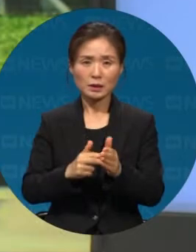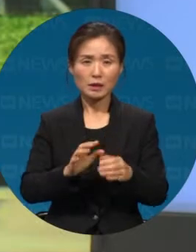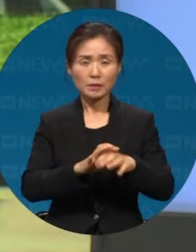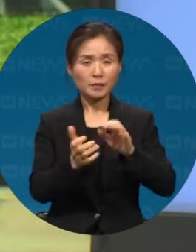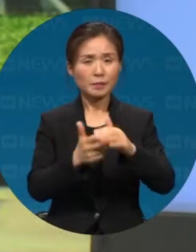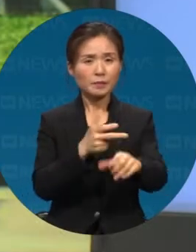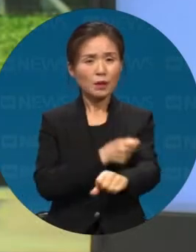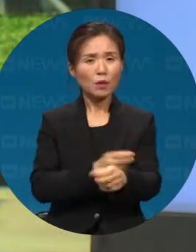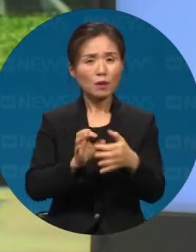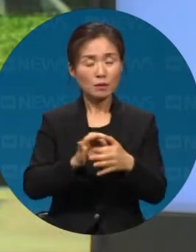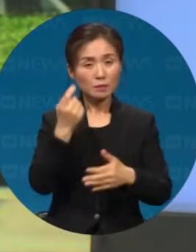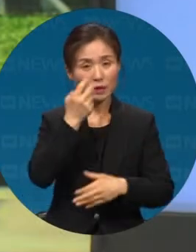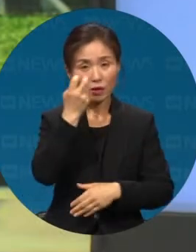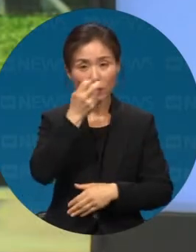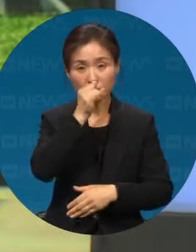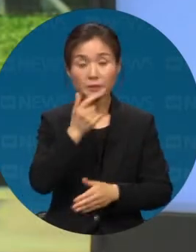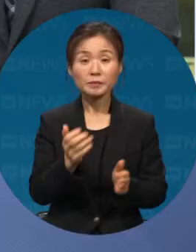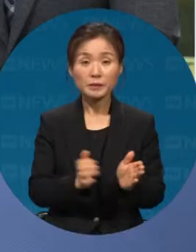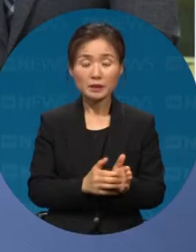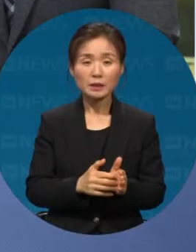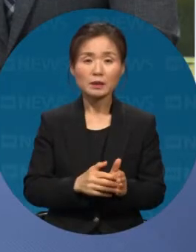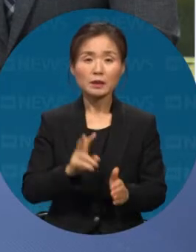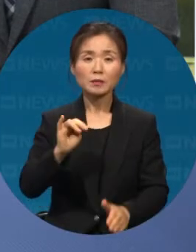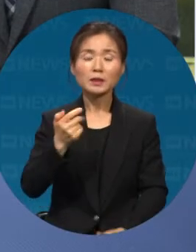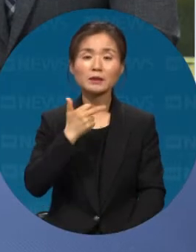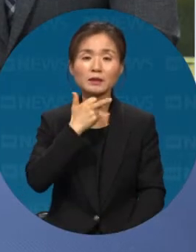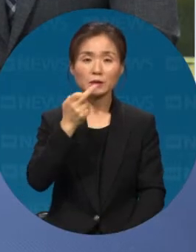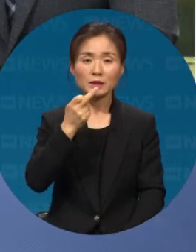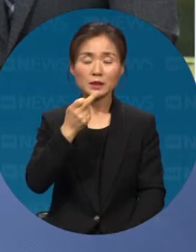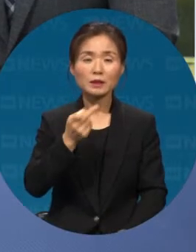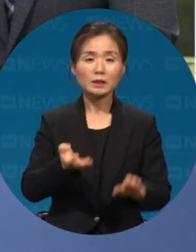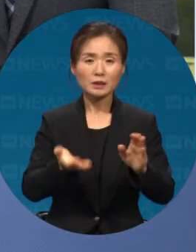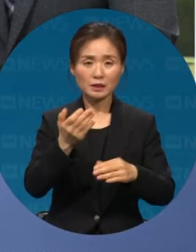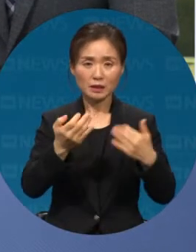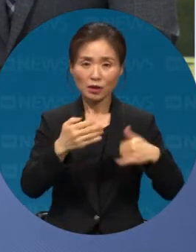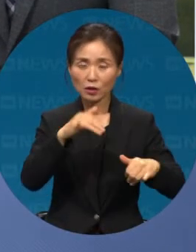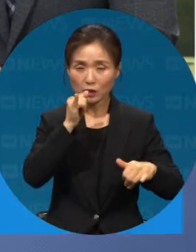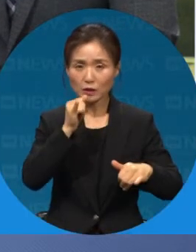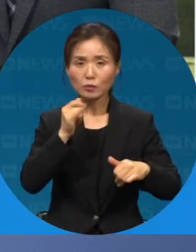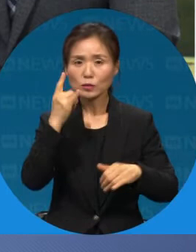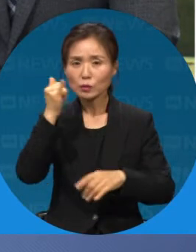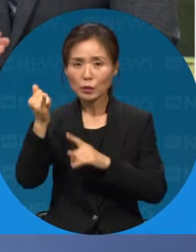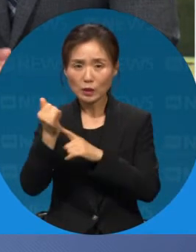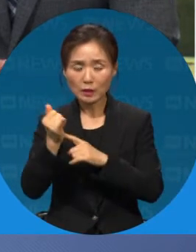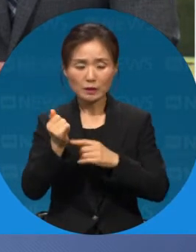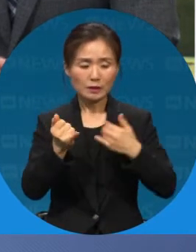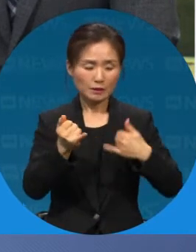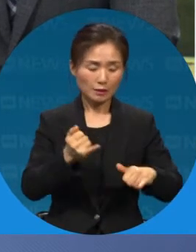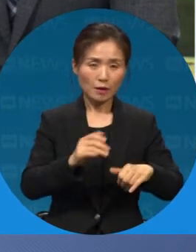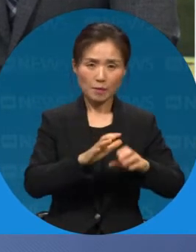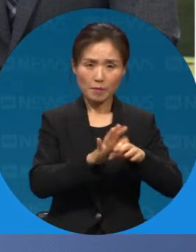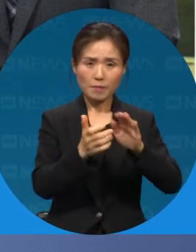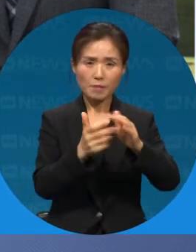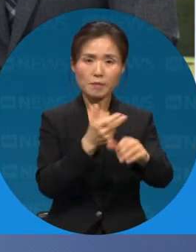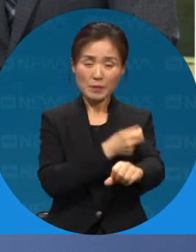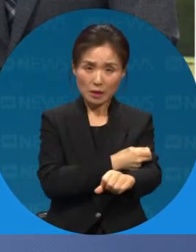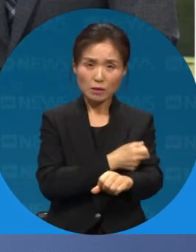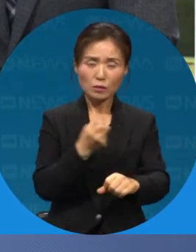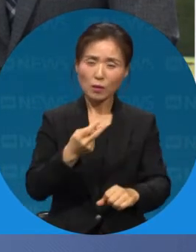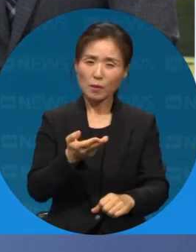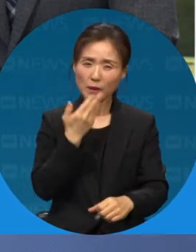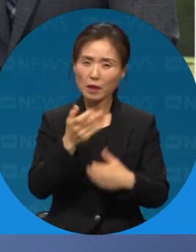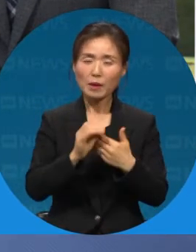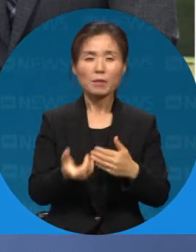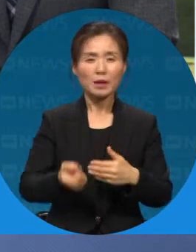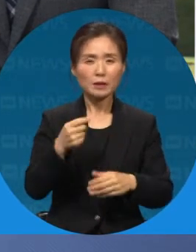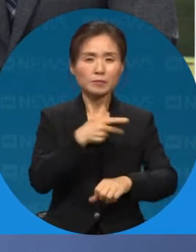했습니다 2 만 12세 이상 자녀를 둔 학부모들 가운데 자녀의 백신접종을 이미 맞춰 거 나 가능한한 빨리 할 거 라고